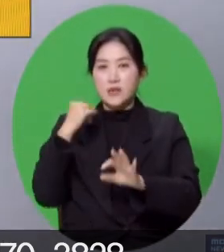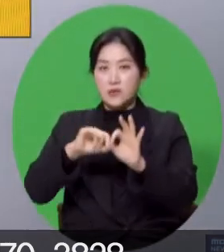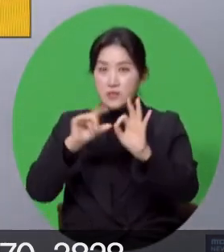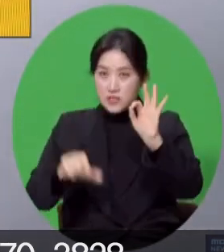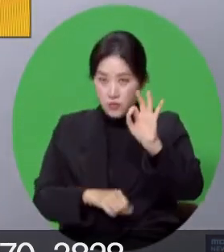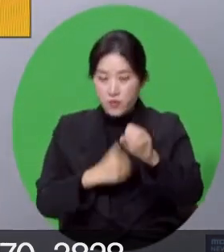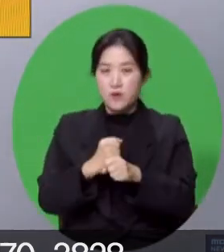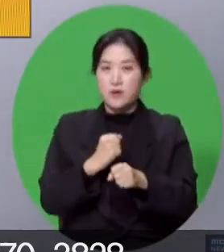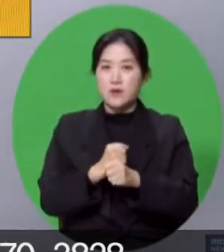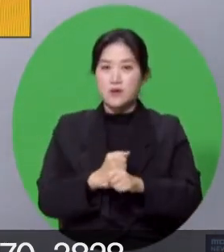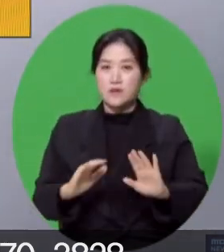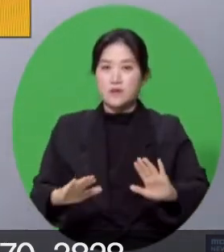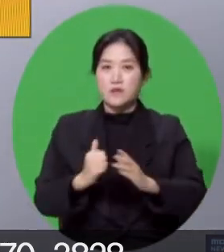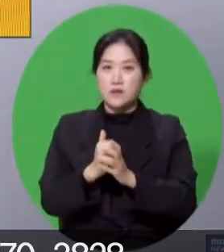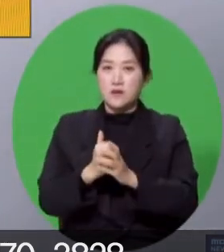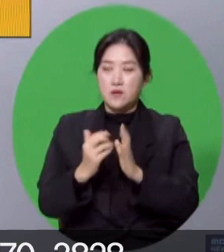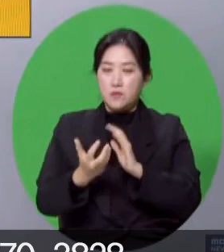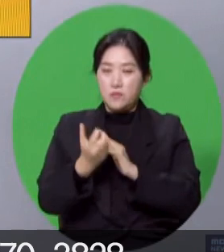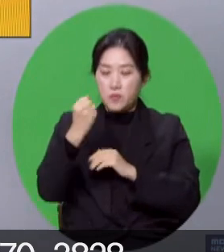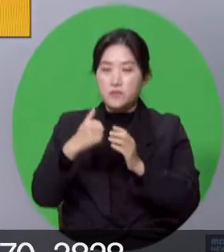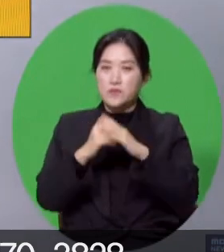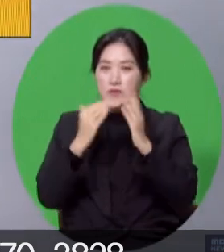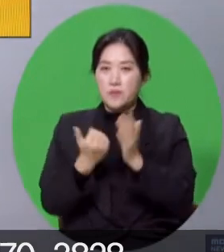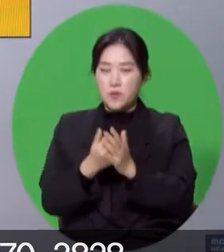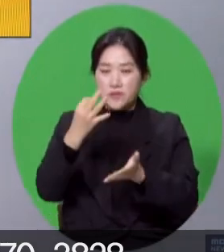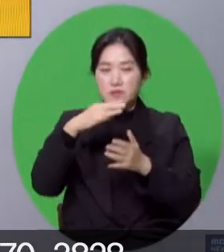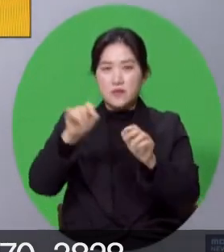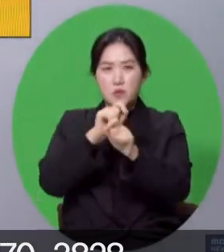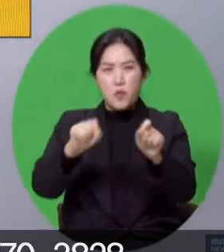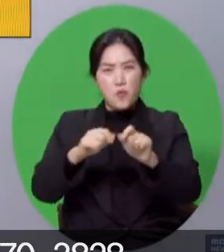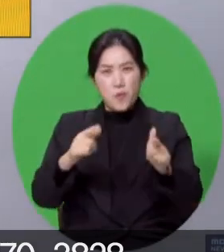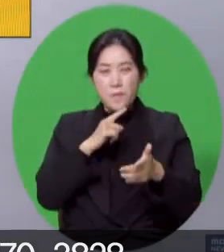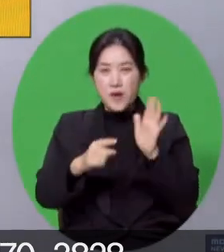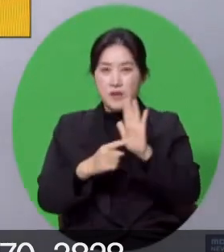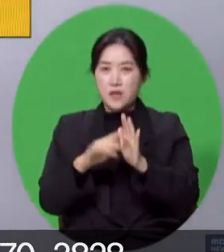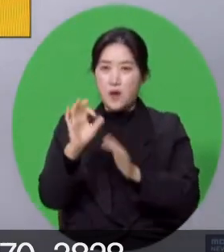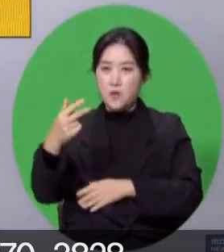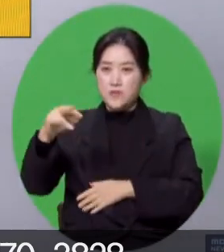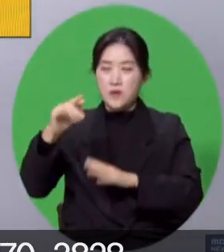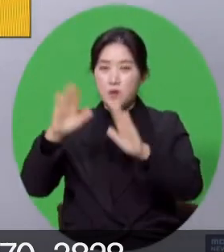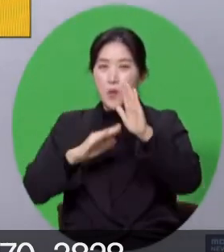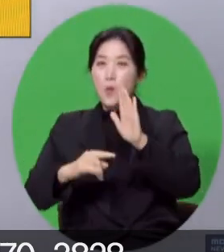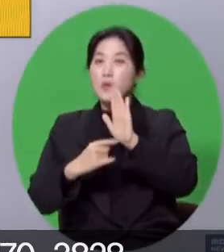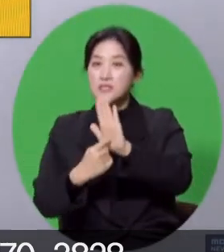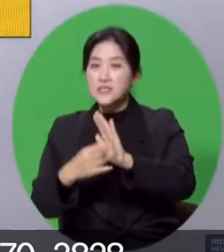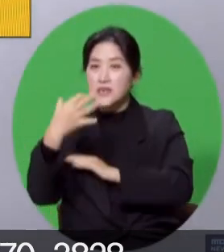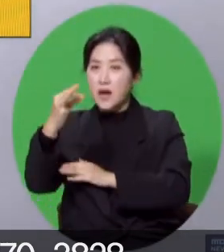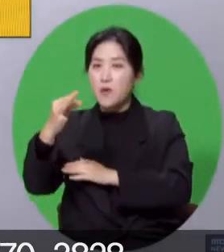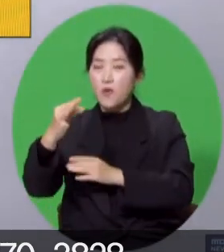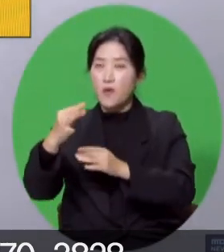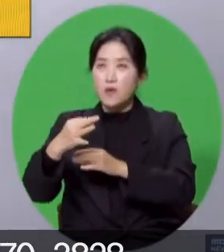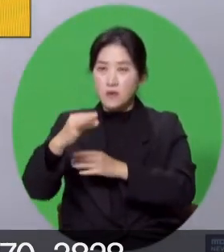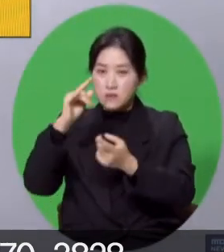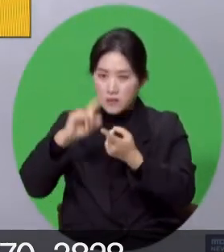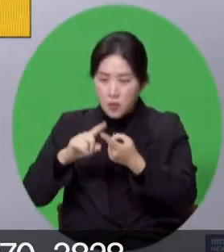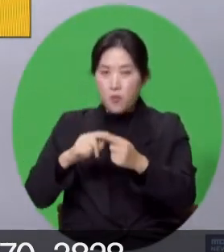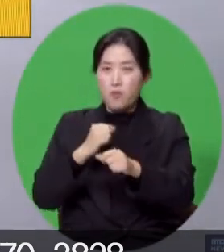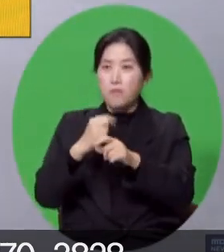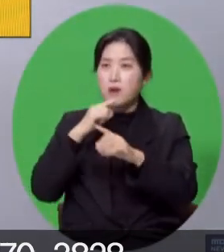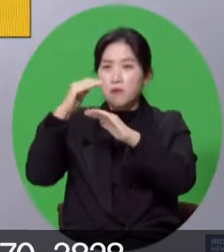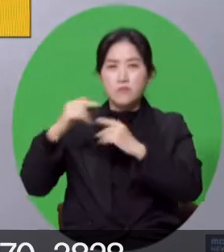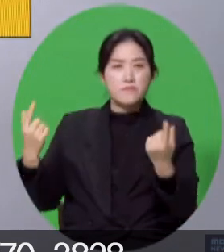말씀을 하시면서 재산세도 동결해야 된다. 근데 저는 이게 오세훈 시장의 공시가격 동결과 도대체 무슨 차이가 있는지